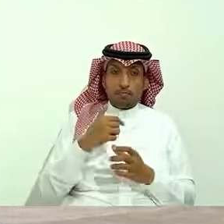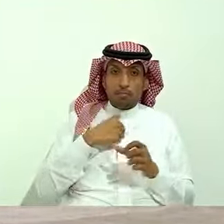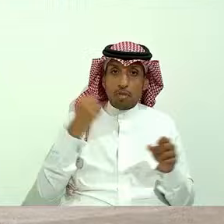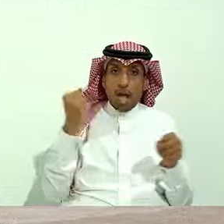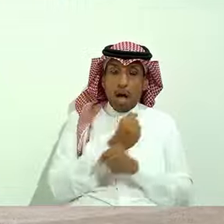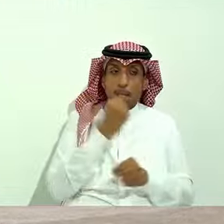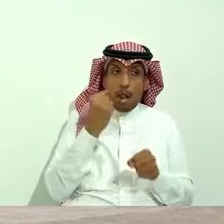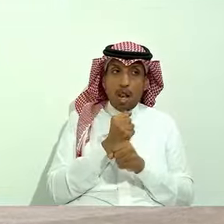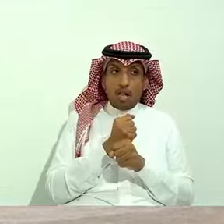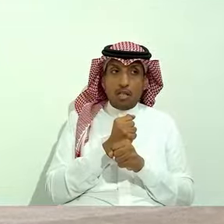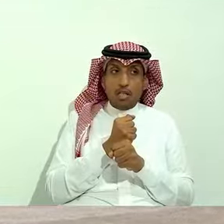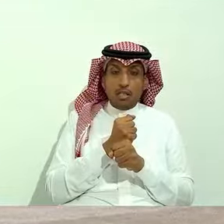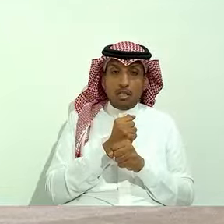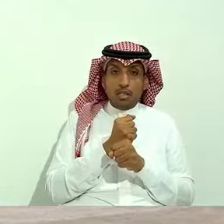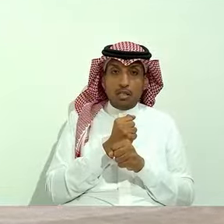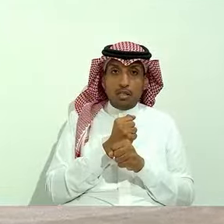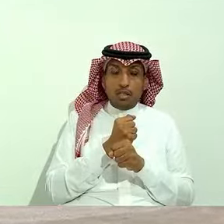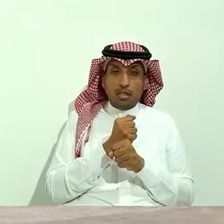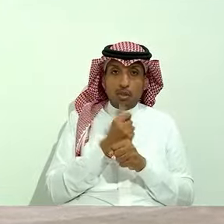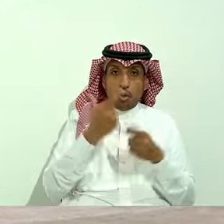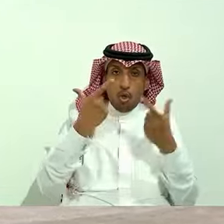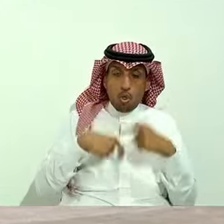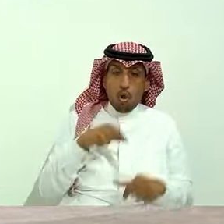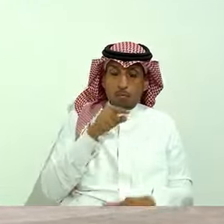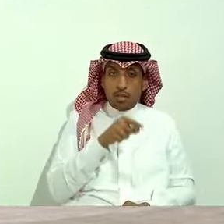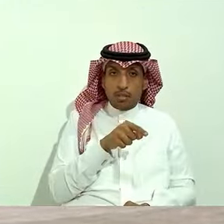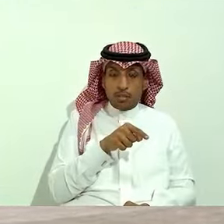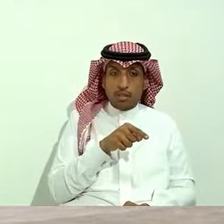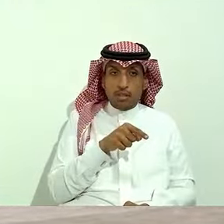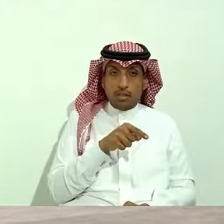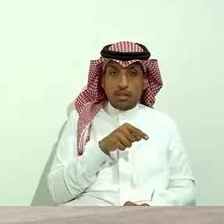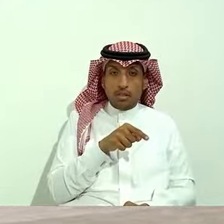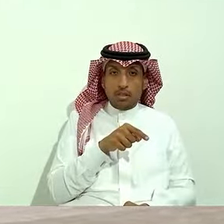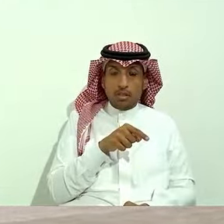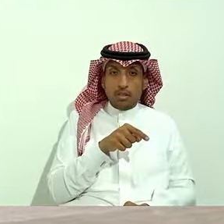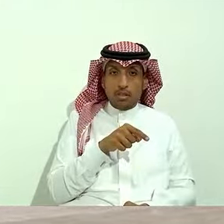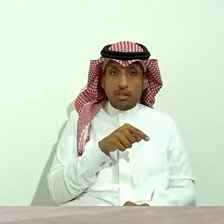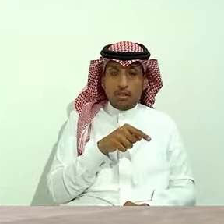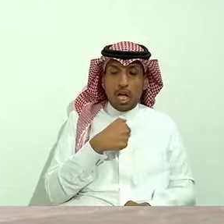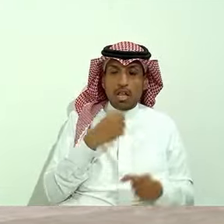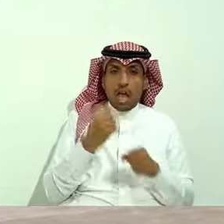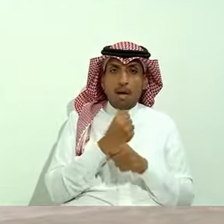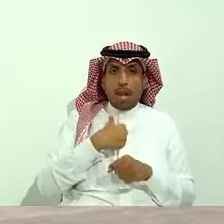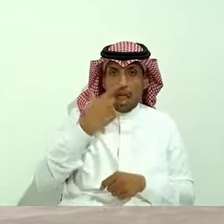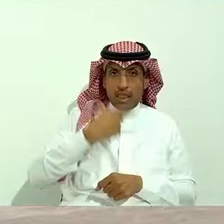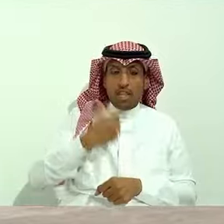منه الثوب اللي جنبه ذا، هذا شغلي أنا،